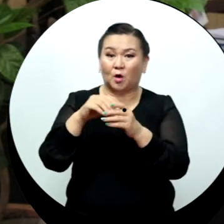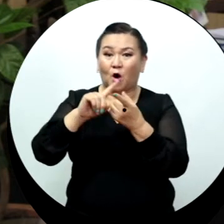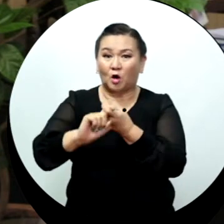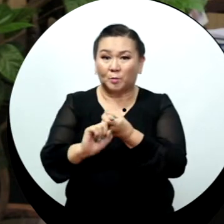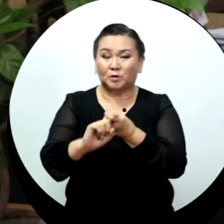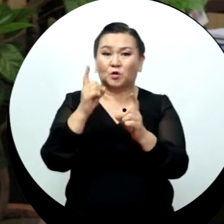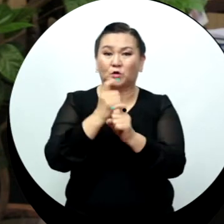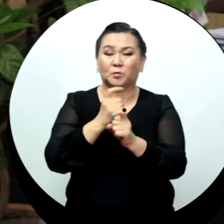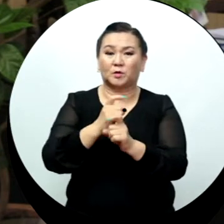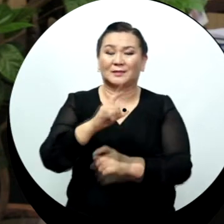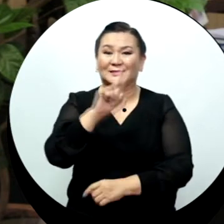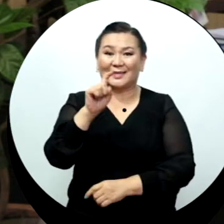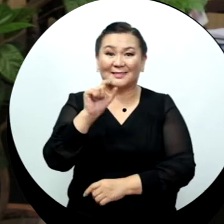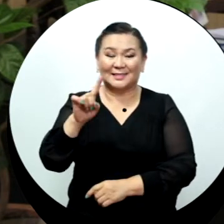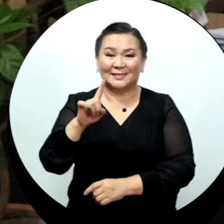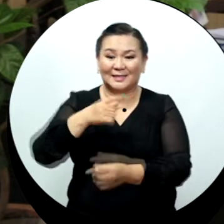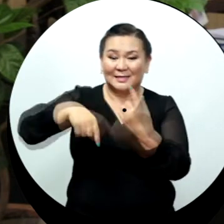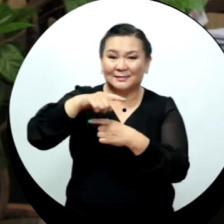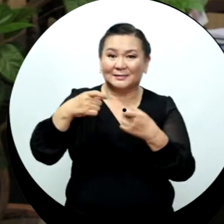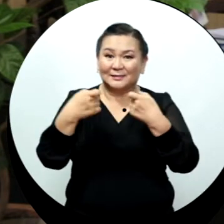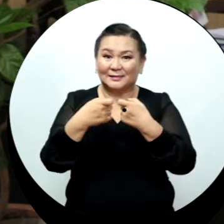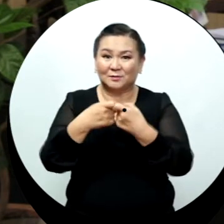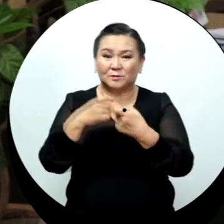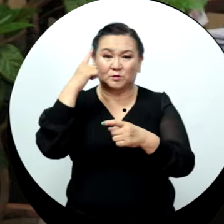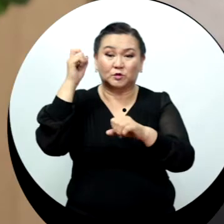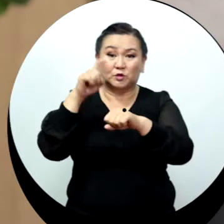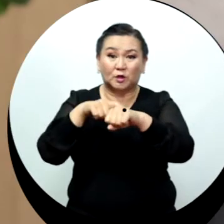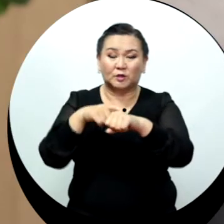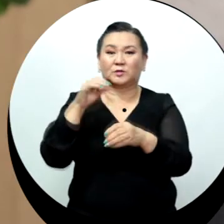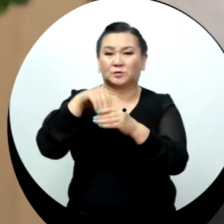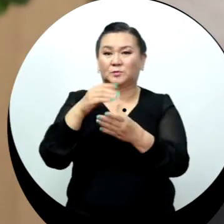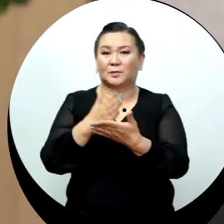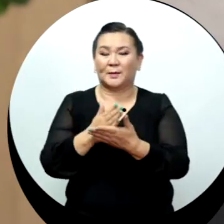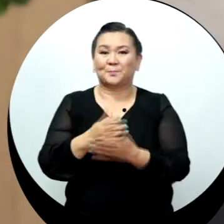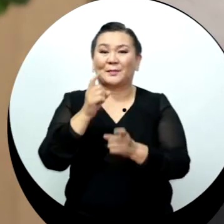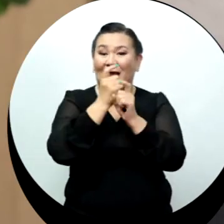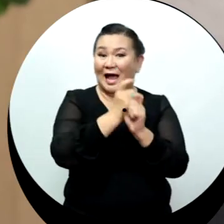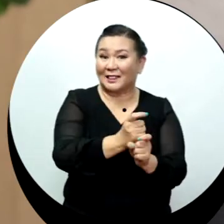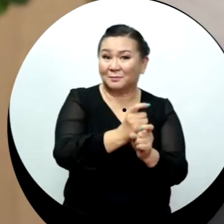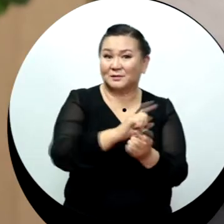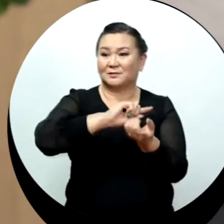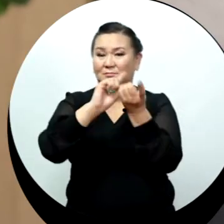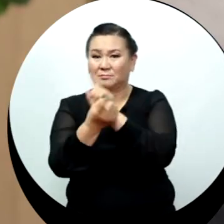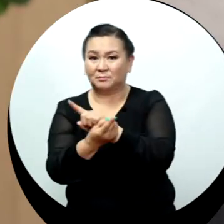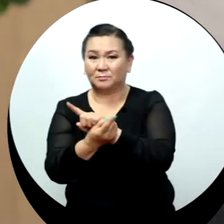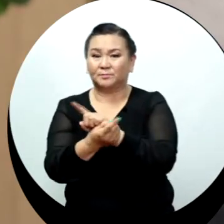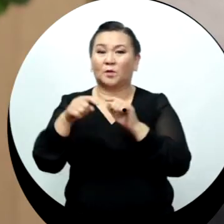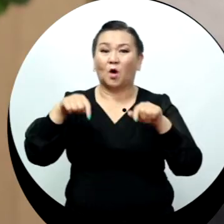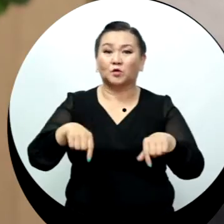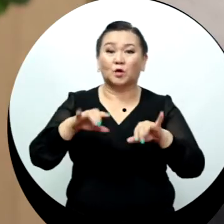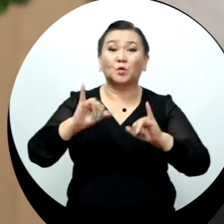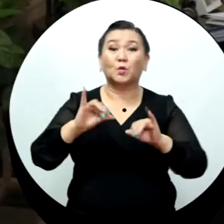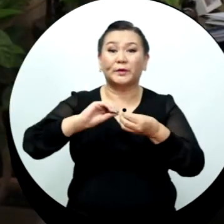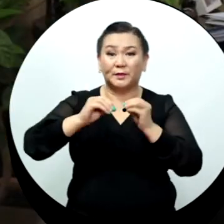хөтөлмөрийн зах зээлийг эрэлт хэрэгцээтэй нийцрүүлж хөгжүүлнэ гэсэн зорилтыг дэвшүүлсэн байна. Халамжийн системийг цахимжуулснаар бид одоо харин юу